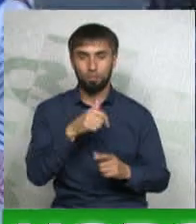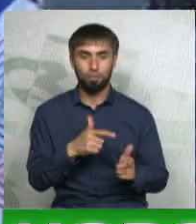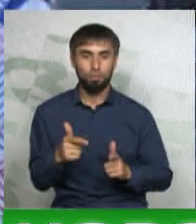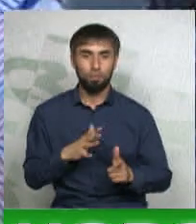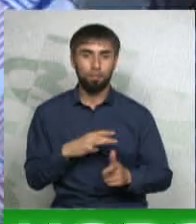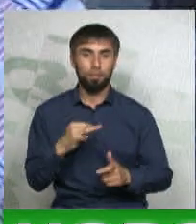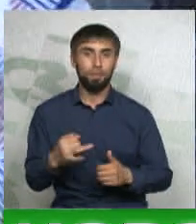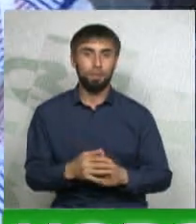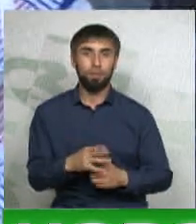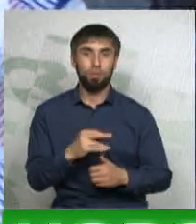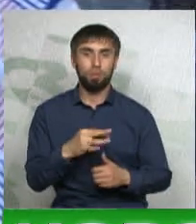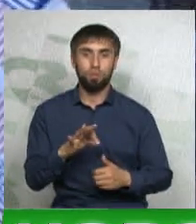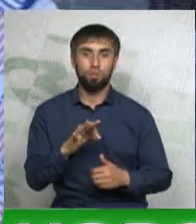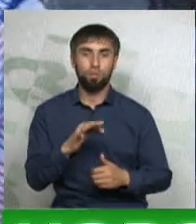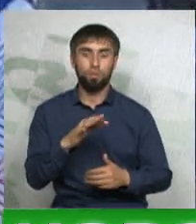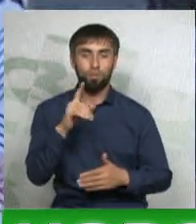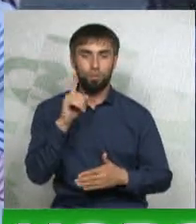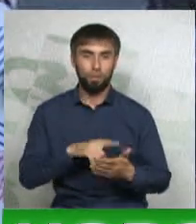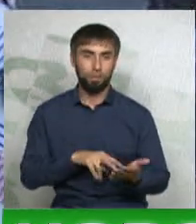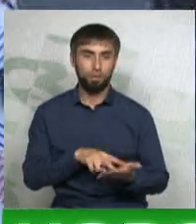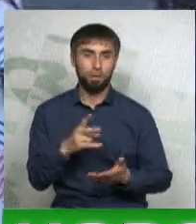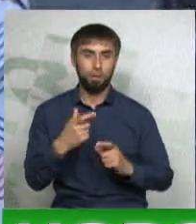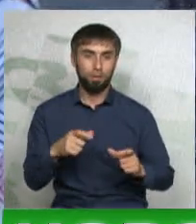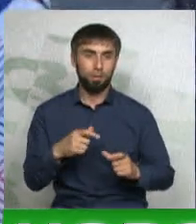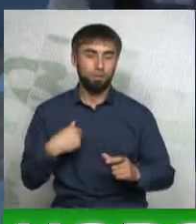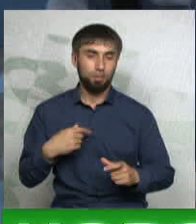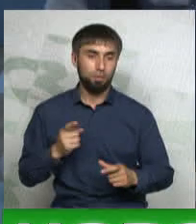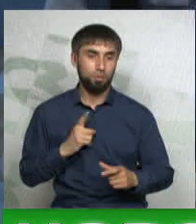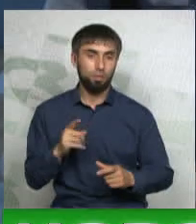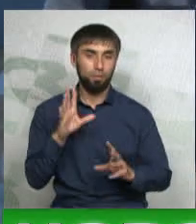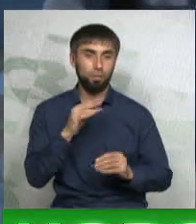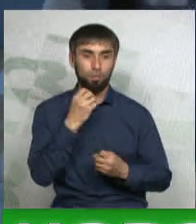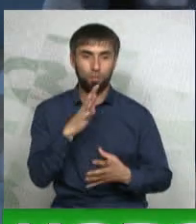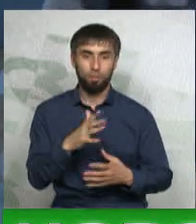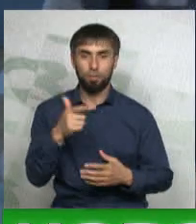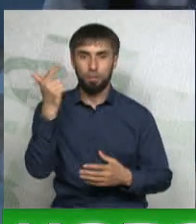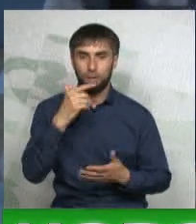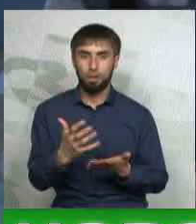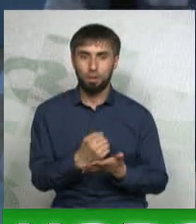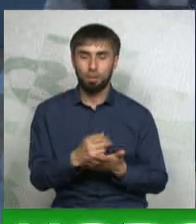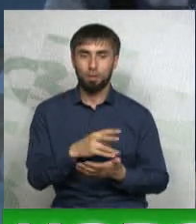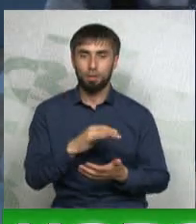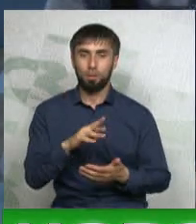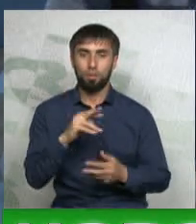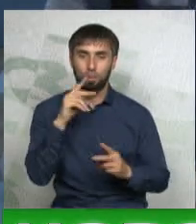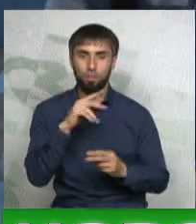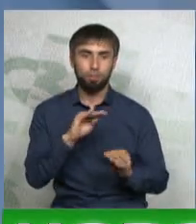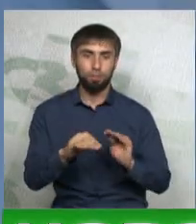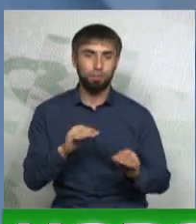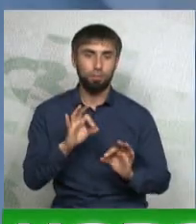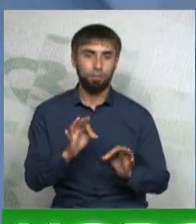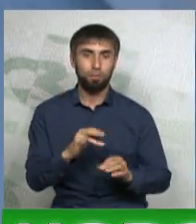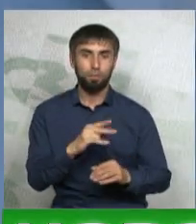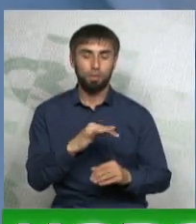и достаточно уверенно пошли на экзамен. Надеемся, что все будет хорошо. Найти грамматические и лексические ошибки, расставить